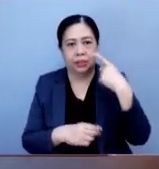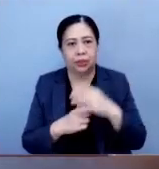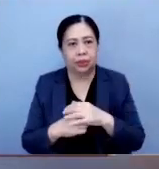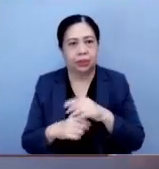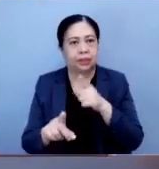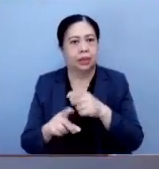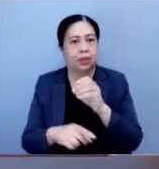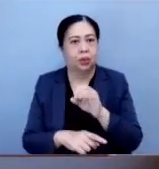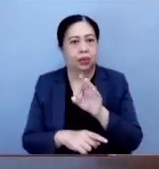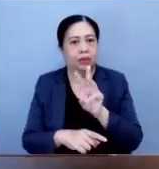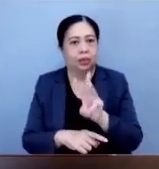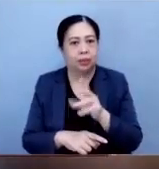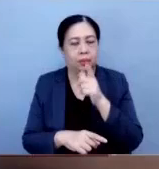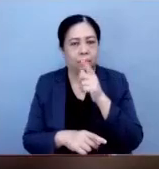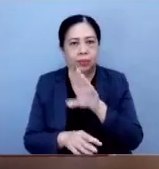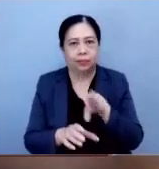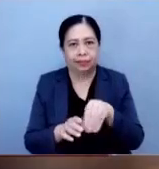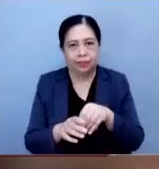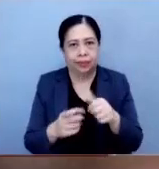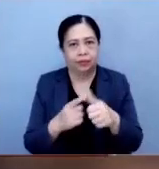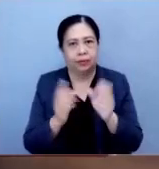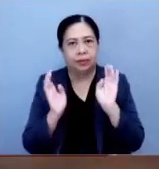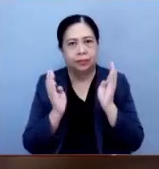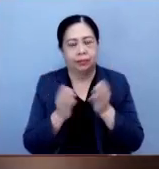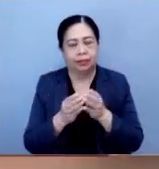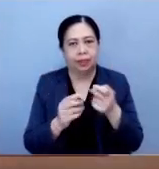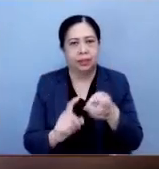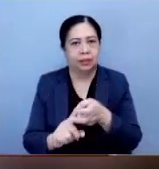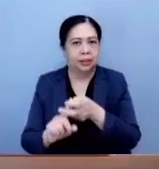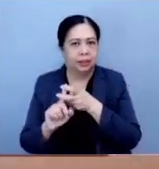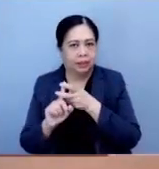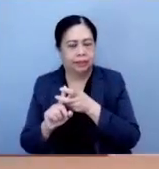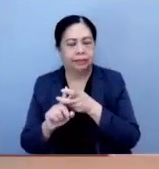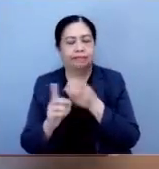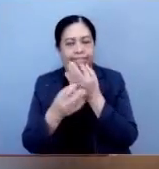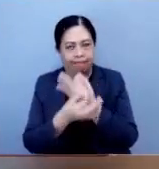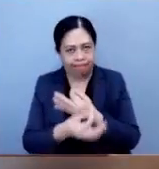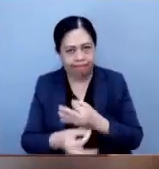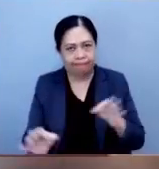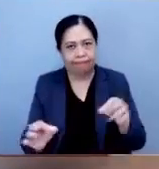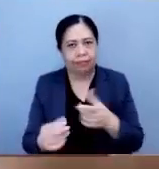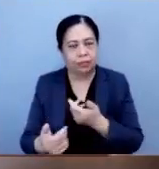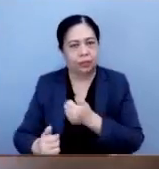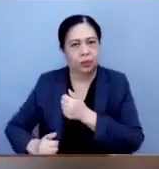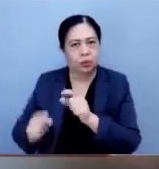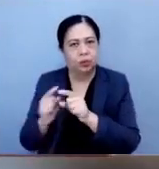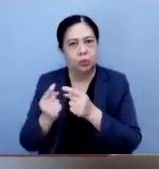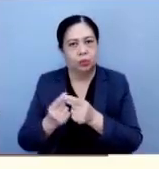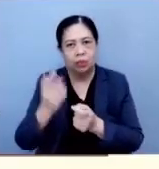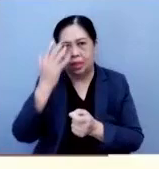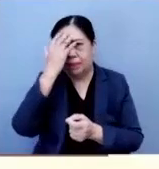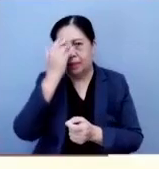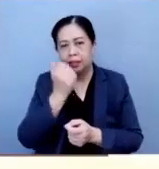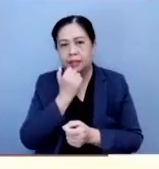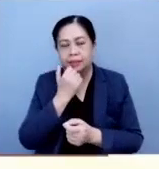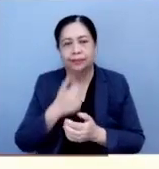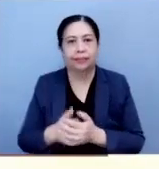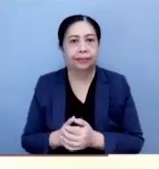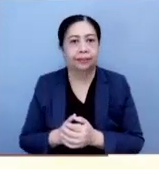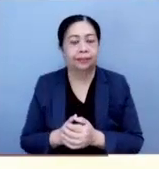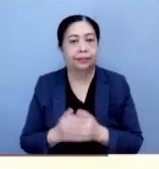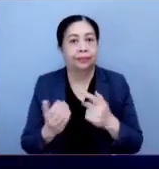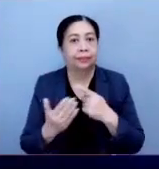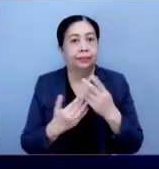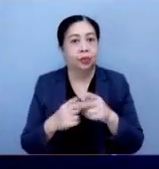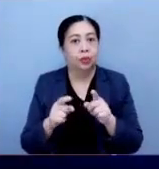ang OFW na kabilang sa unang batch ng mga bihag na pinakawala ng militanteng grupong Hamas. Nasa